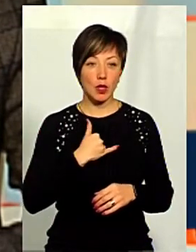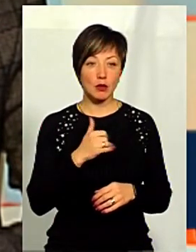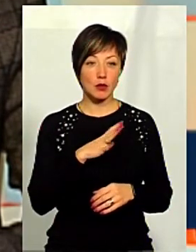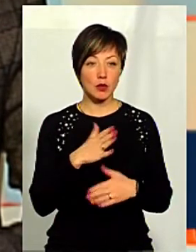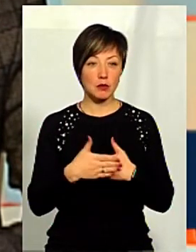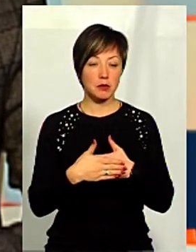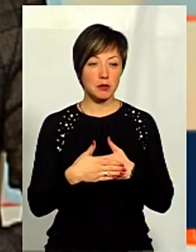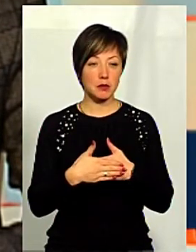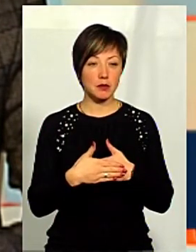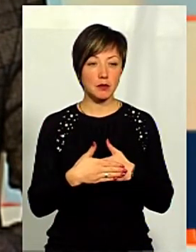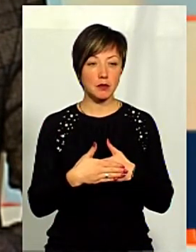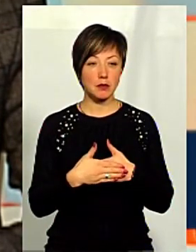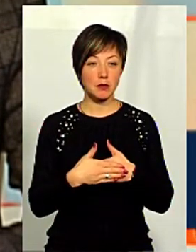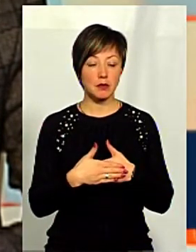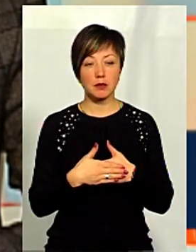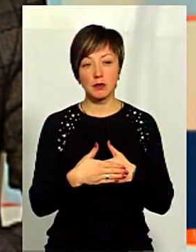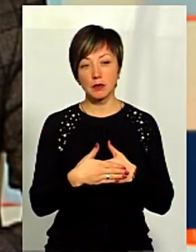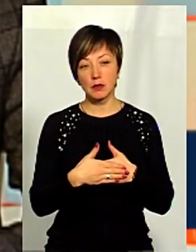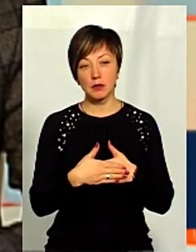було десь близько